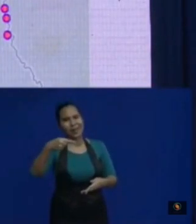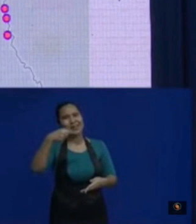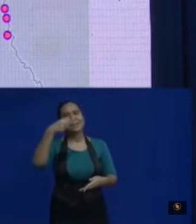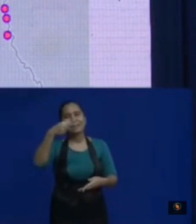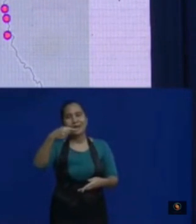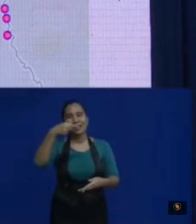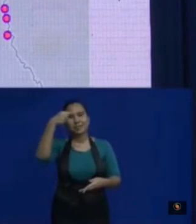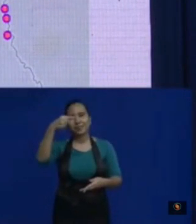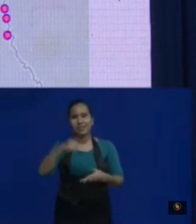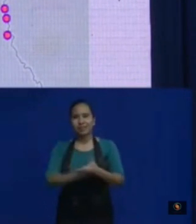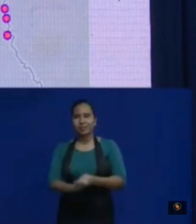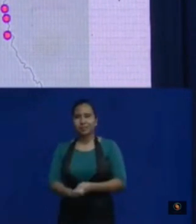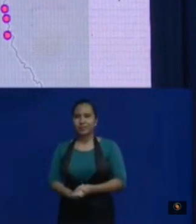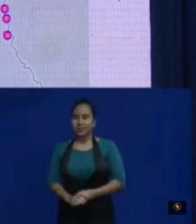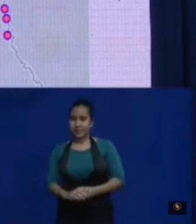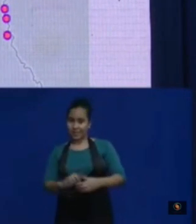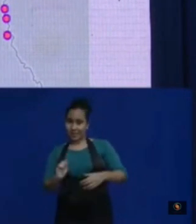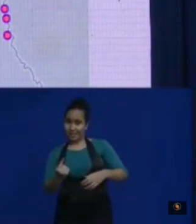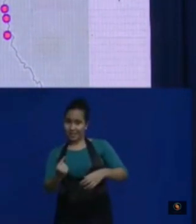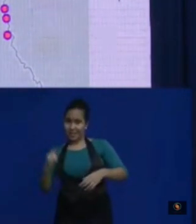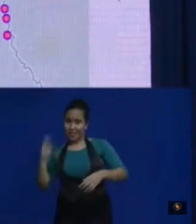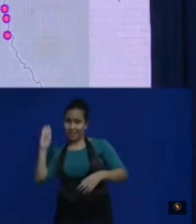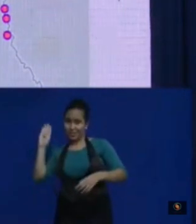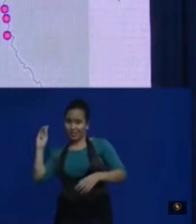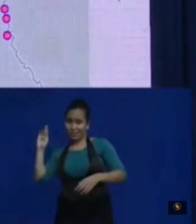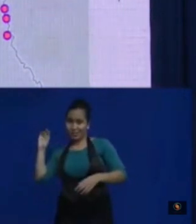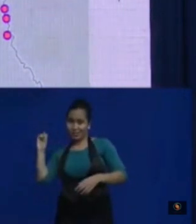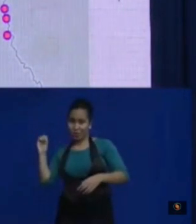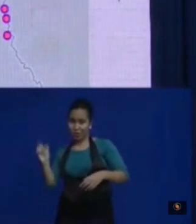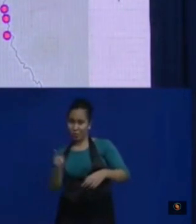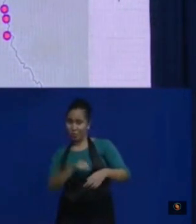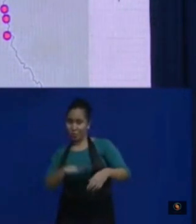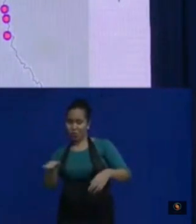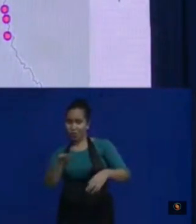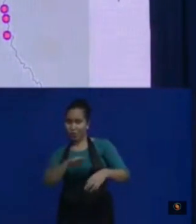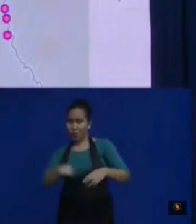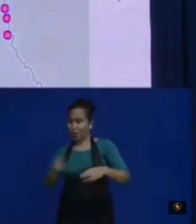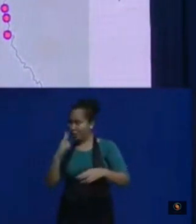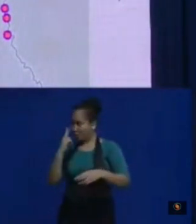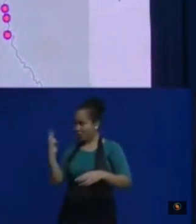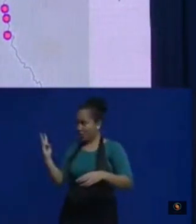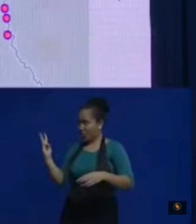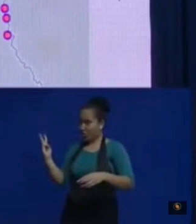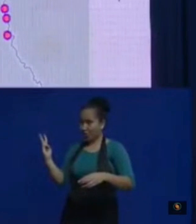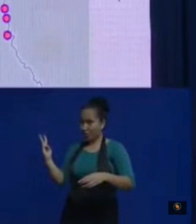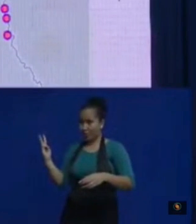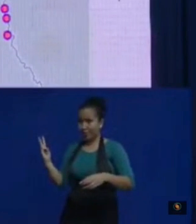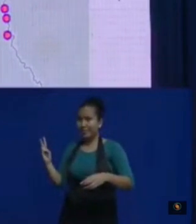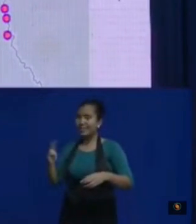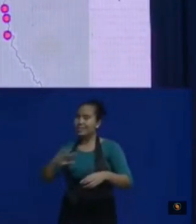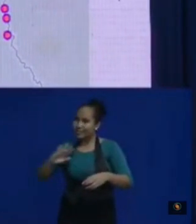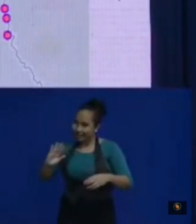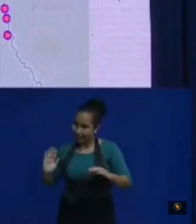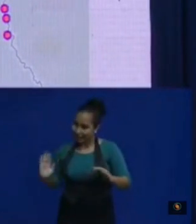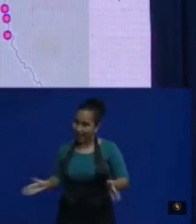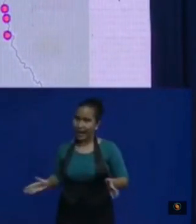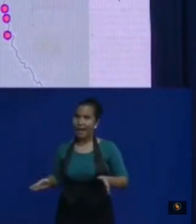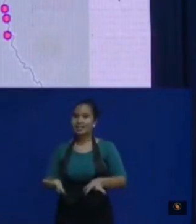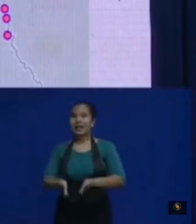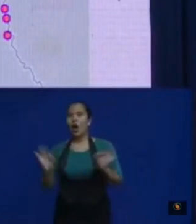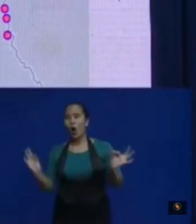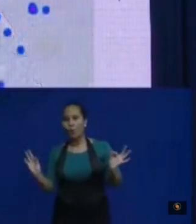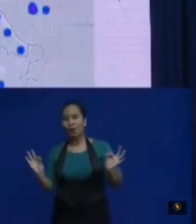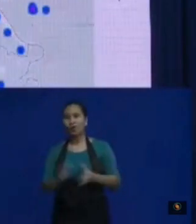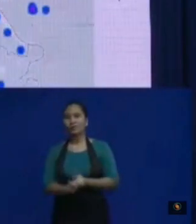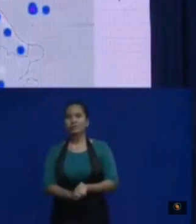aantal gevallen in Sipaliwini dat je helemaal in het zuiden ziet, die zijn allemaal al opgelost.